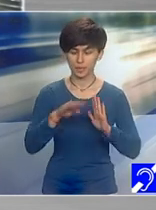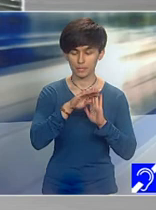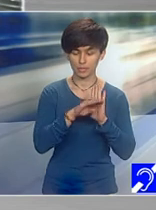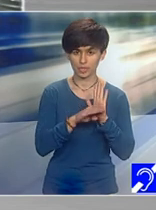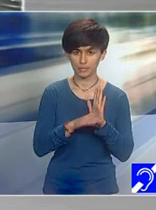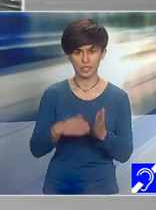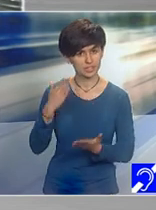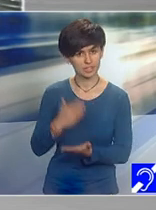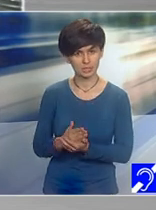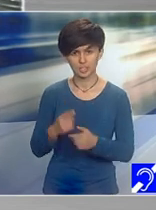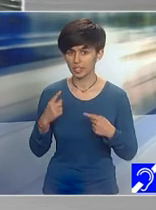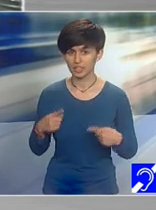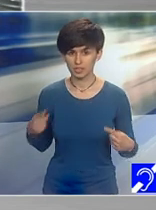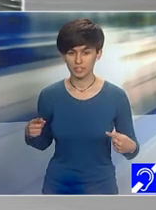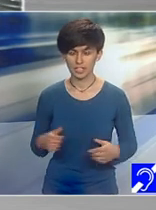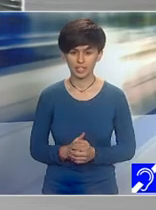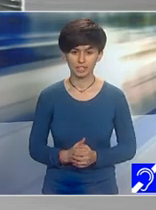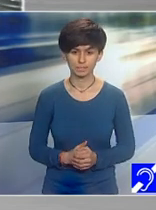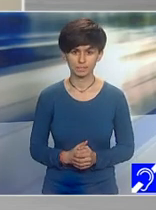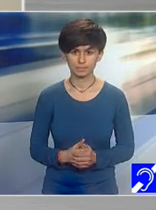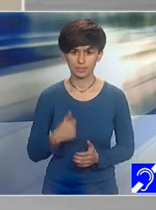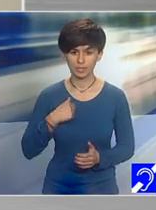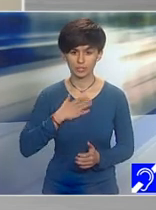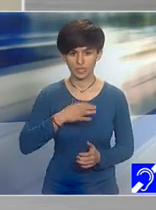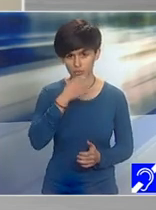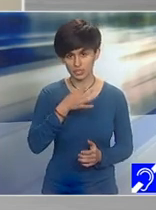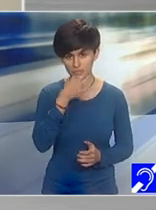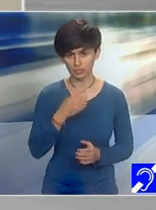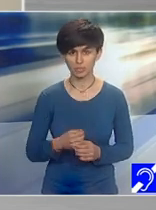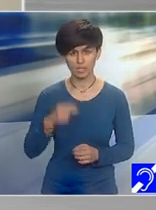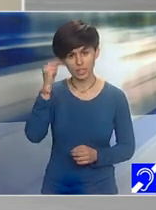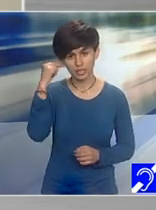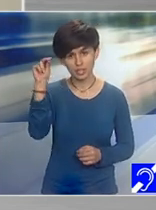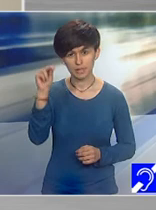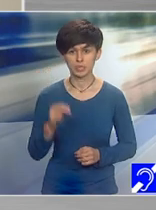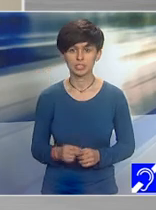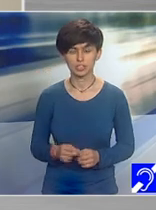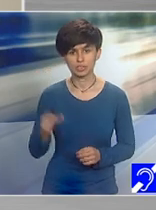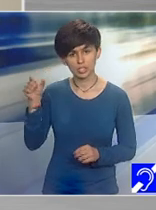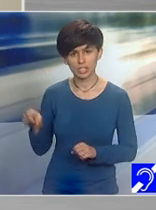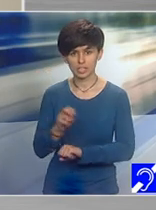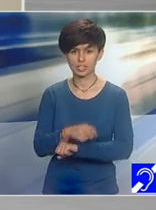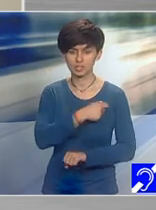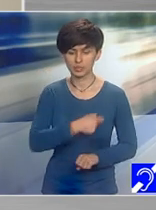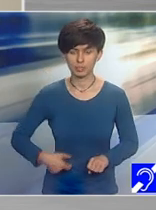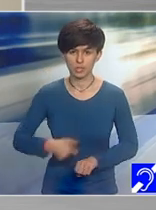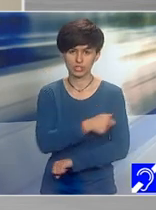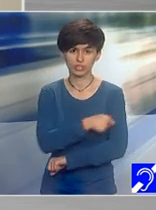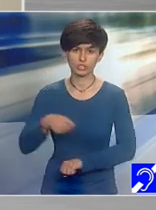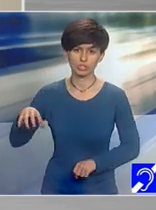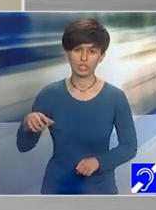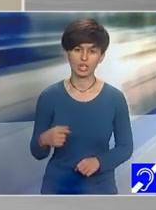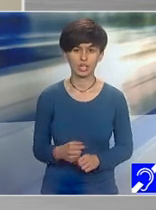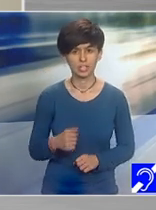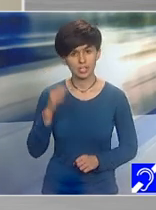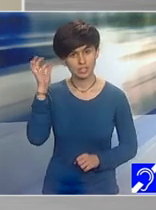fiecare dintre dumneavoastră. Între timp le spunem telespectatorilor noștri faptul că mesajul candidaților la primăria și Consiliul Local Cluj-Napoca ajunge